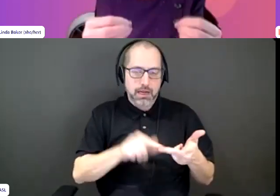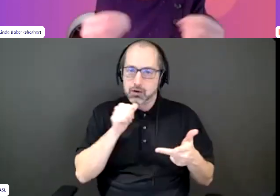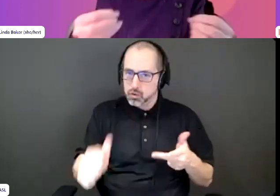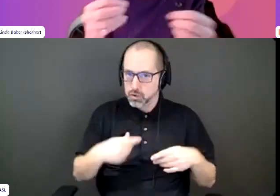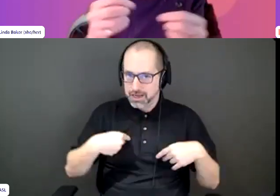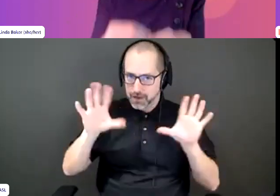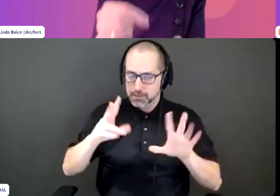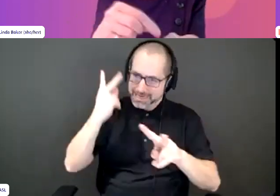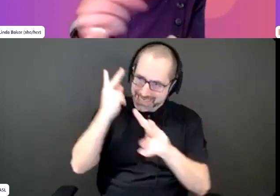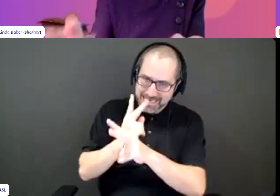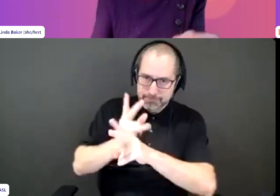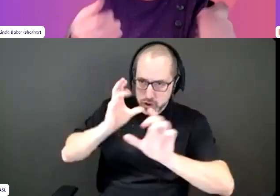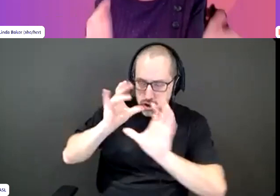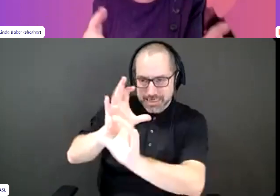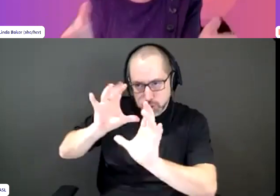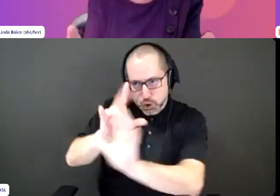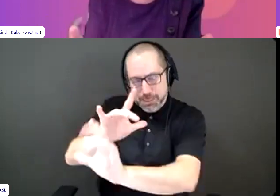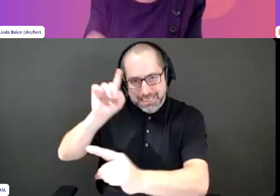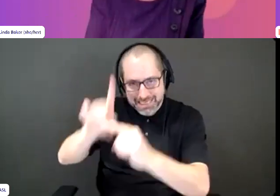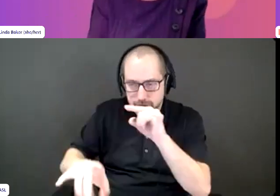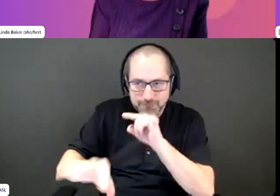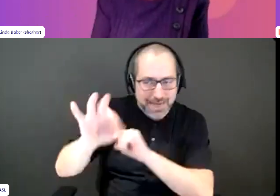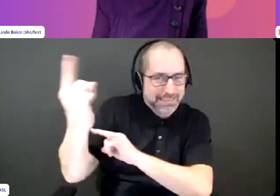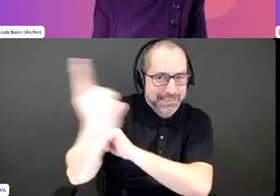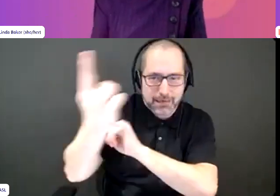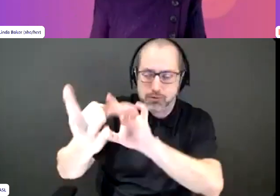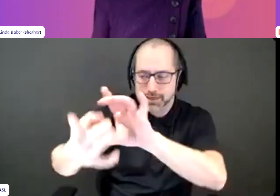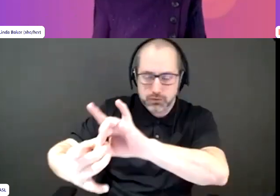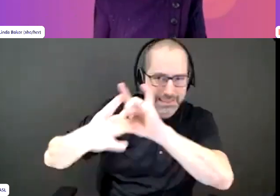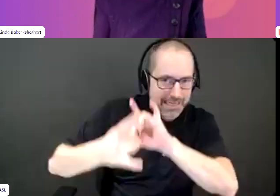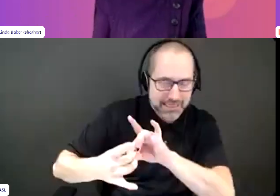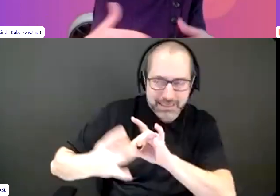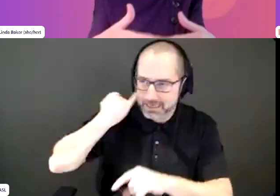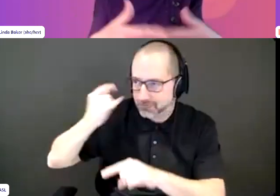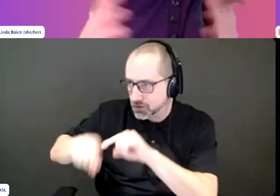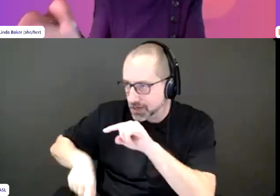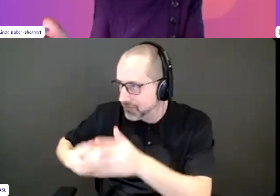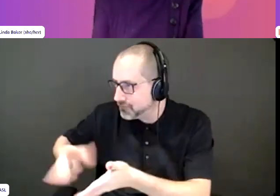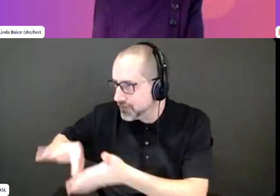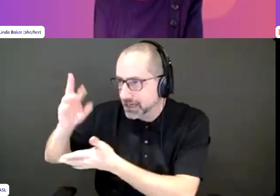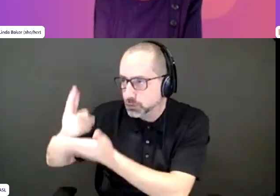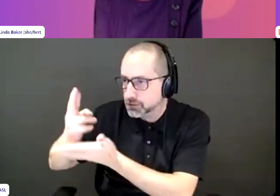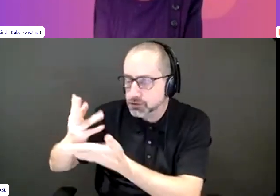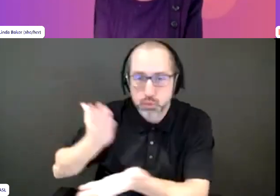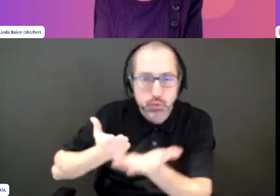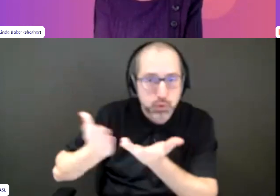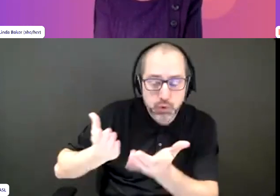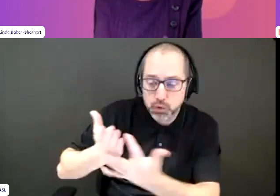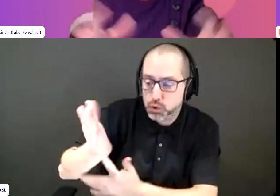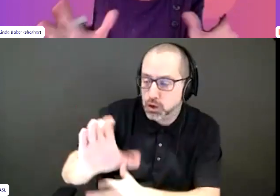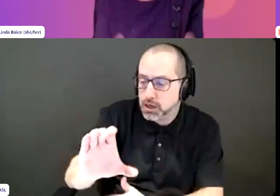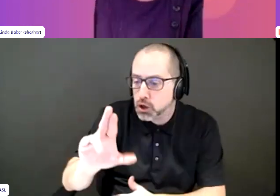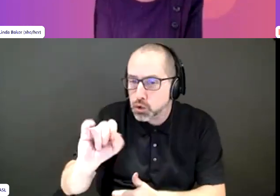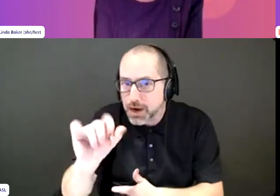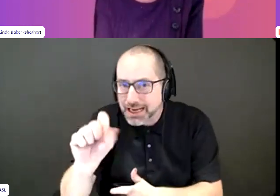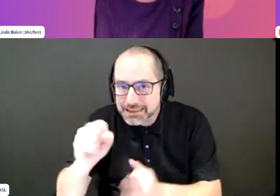donc rayonner vers quelqu'un qui peut vous aider et aller à trouver des connexions par des lignes de